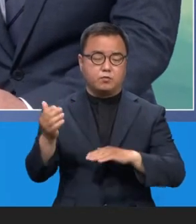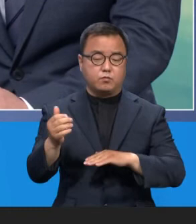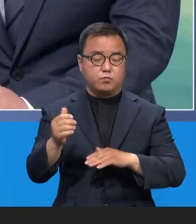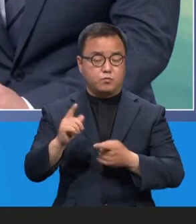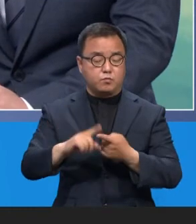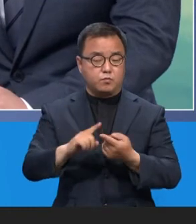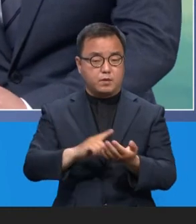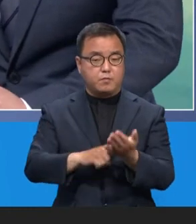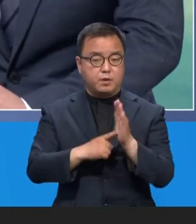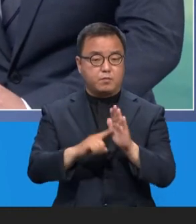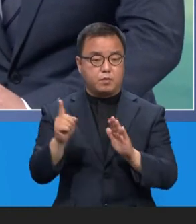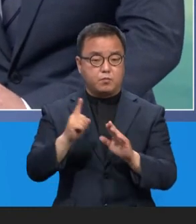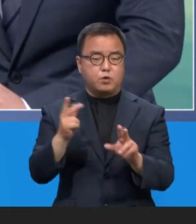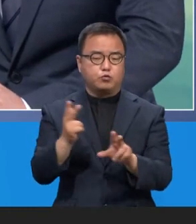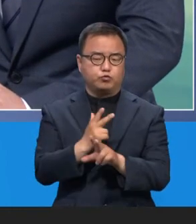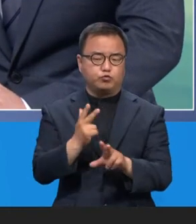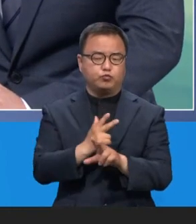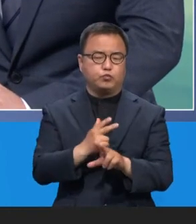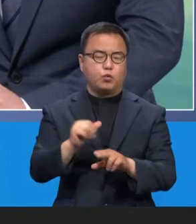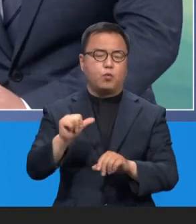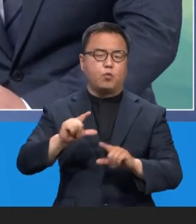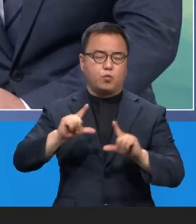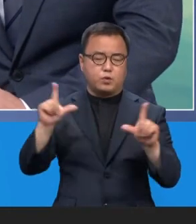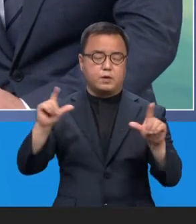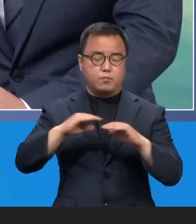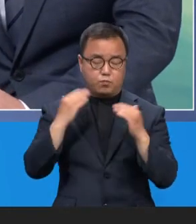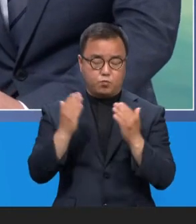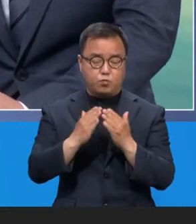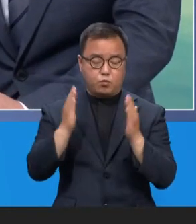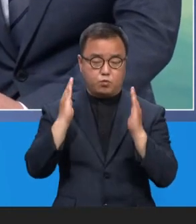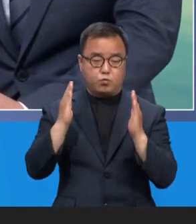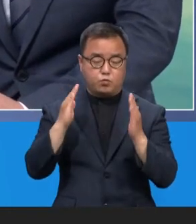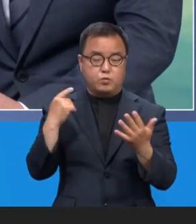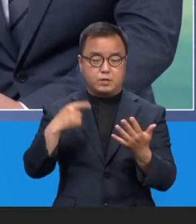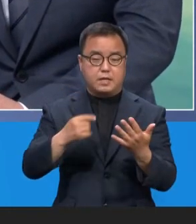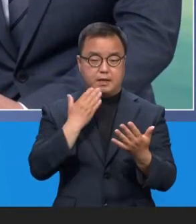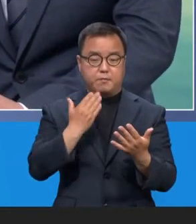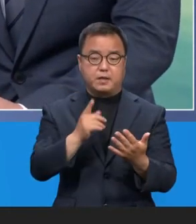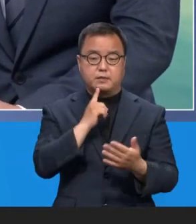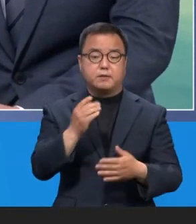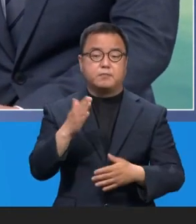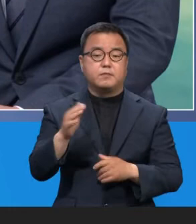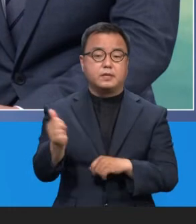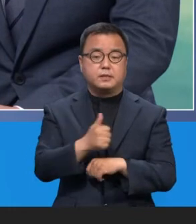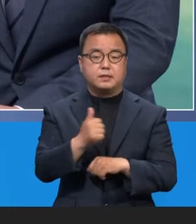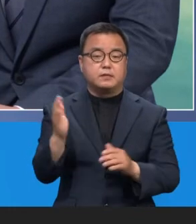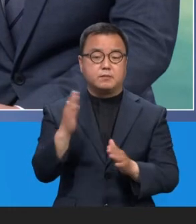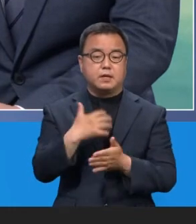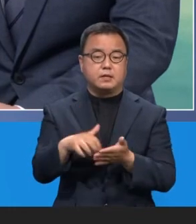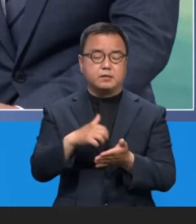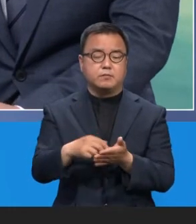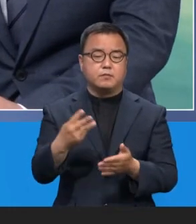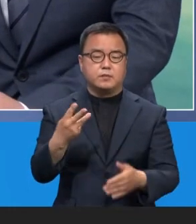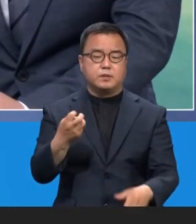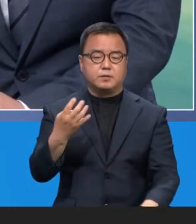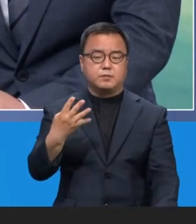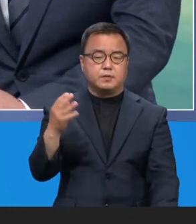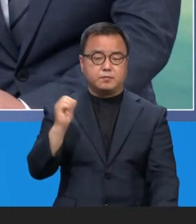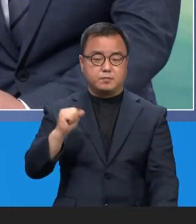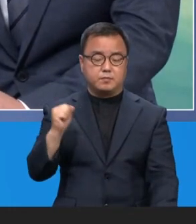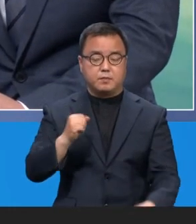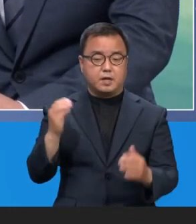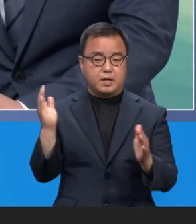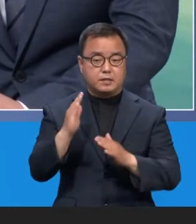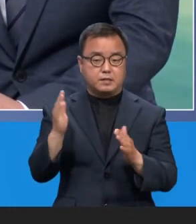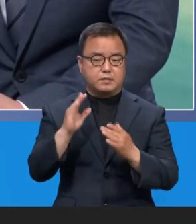주 5일 수업을 전 학생에게 제공했지만 매일 등 교회 수업을 들은 학생은 34% 에 불과했습니다 학생들이 매일